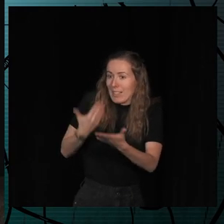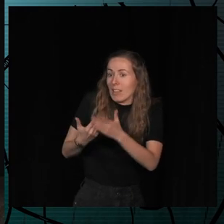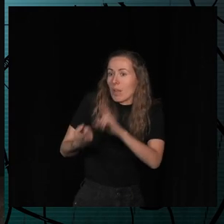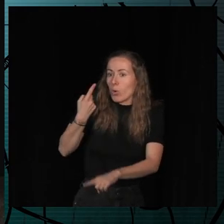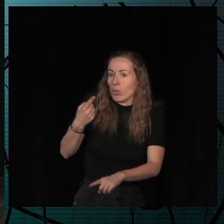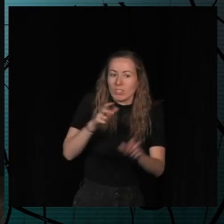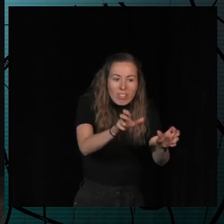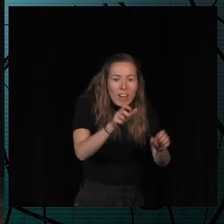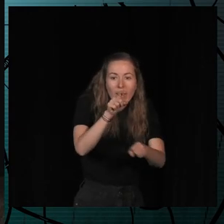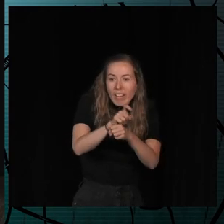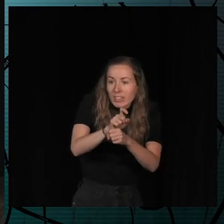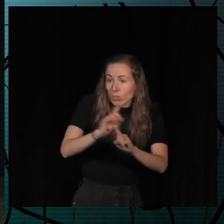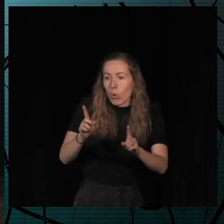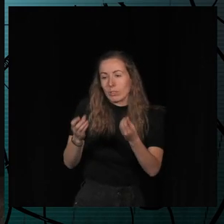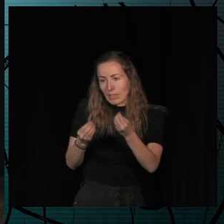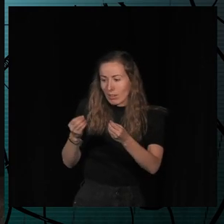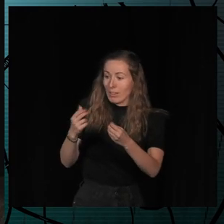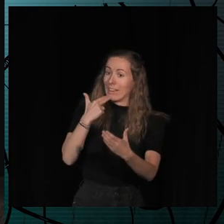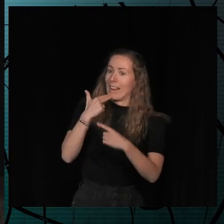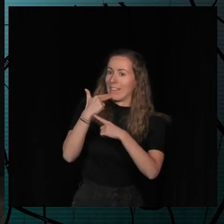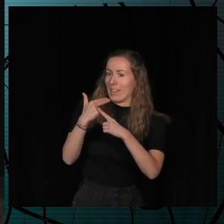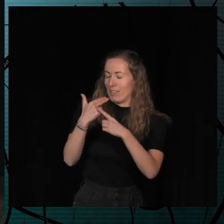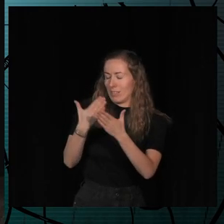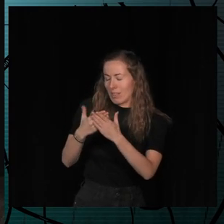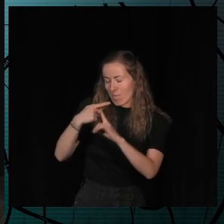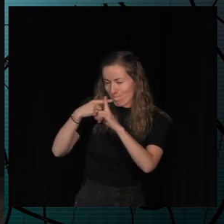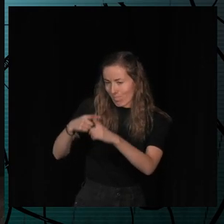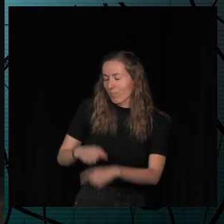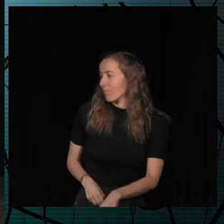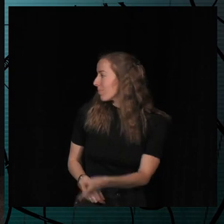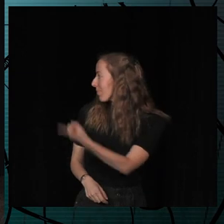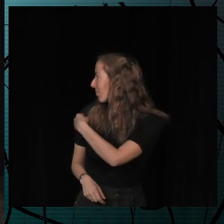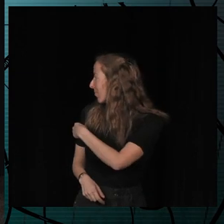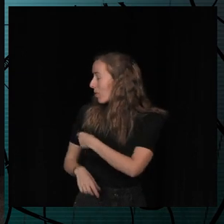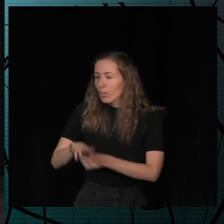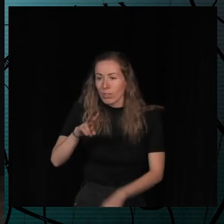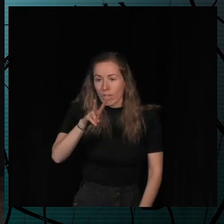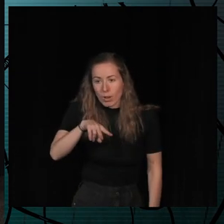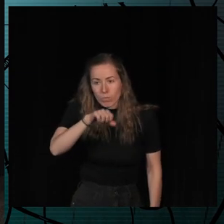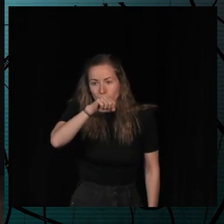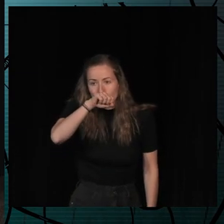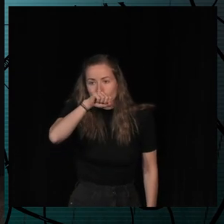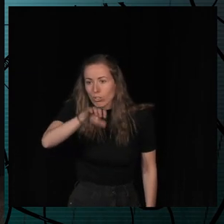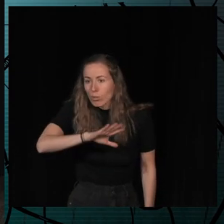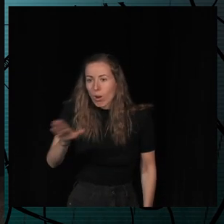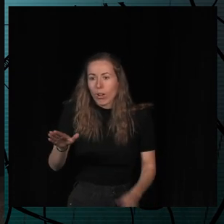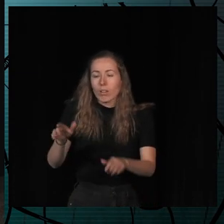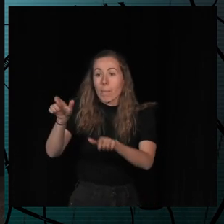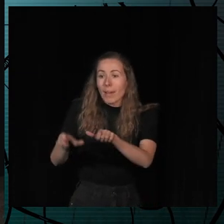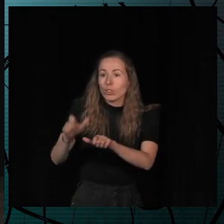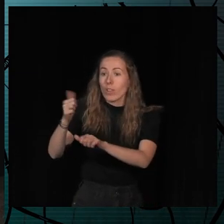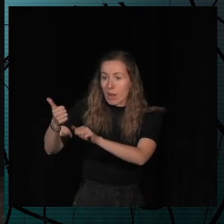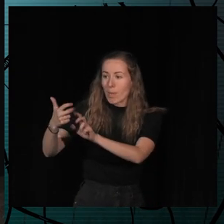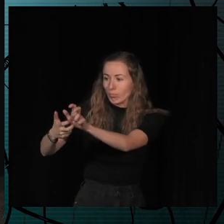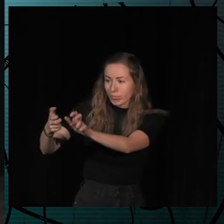importante moi j'adore regarder les gens jouer au jeux vidéo je je passe beaucoup de d'heur je trouve ça génial alors je